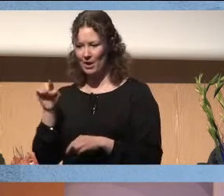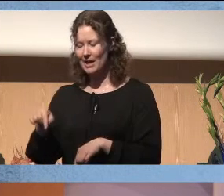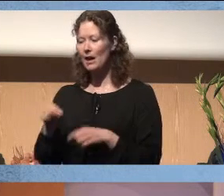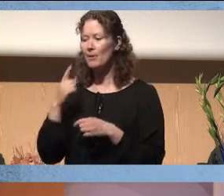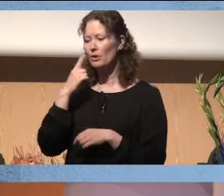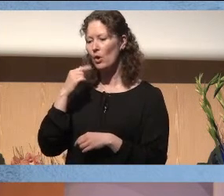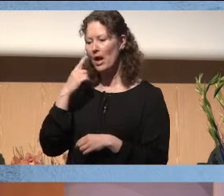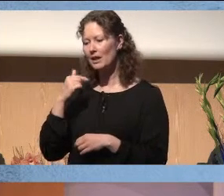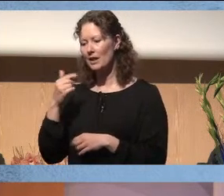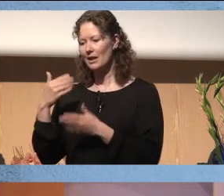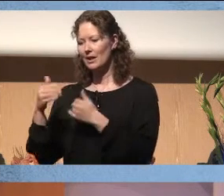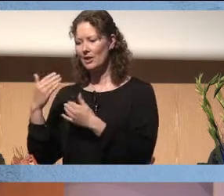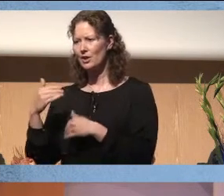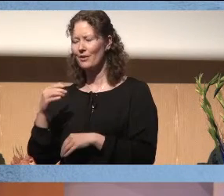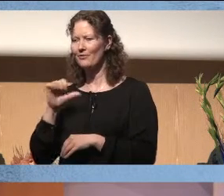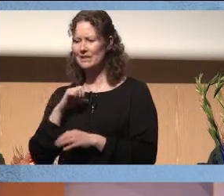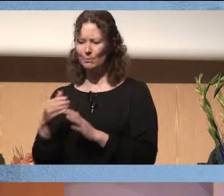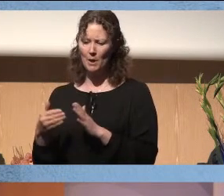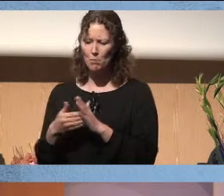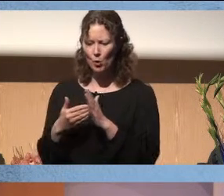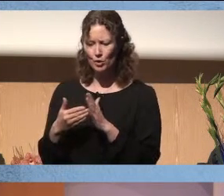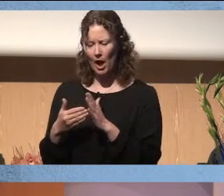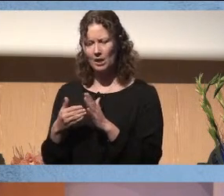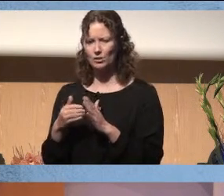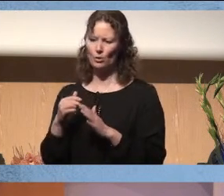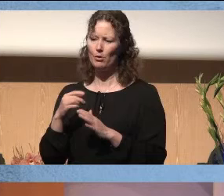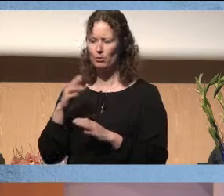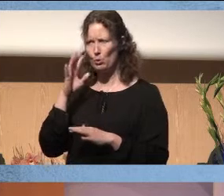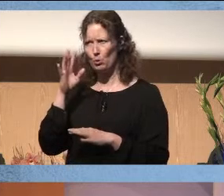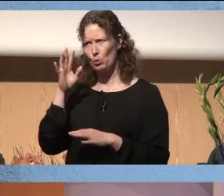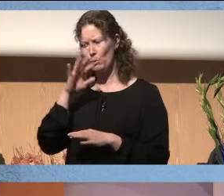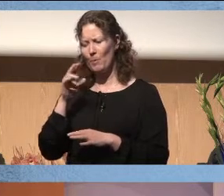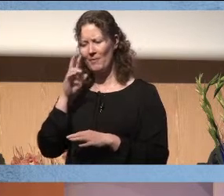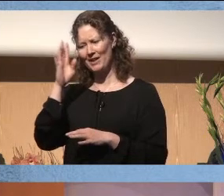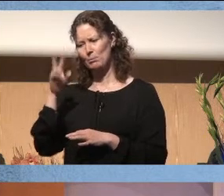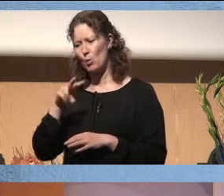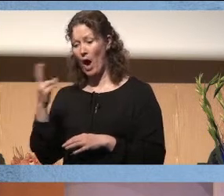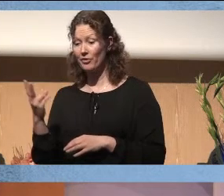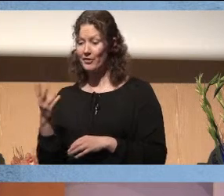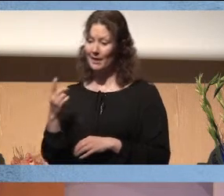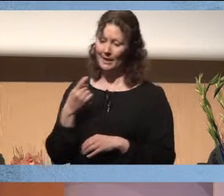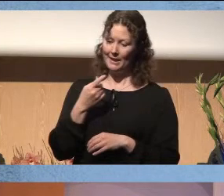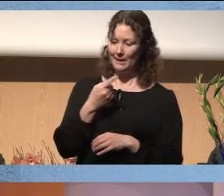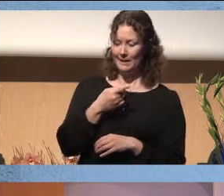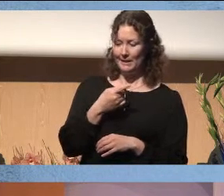motgang, så lurer de på om de skal finne på noe annet. Disse pasientene har